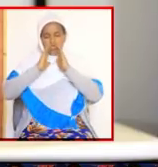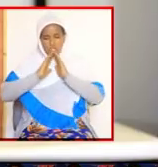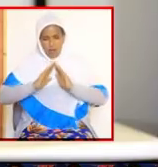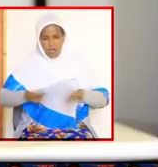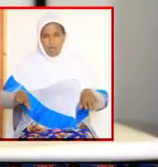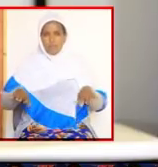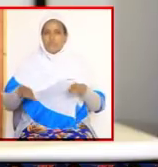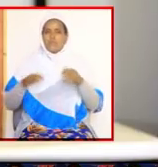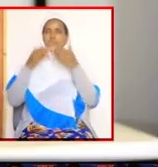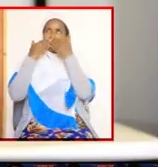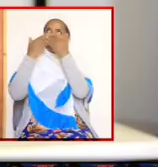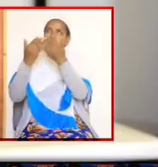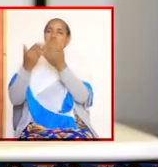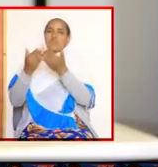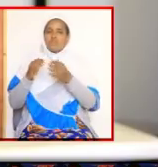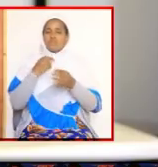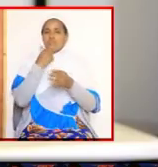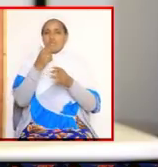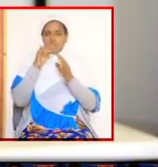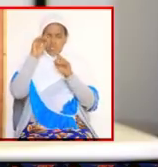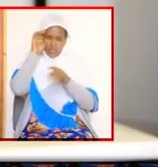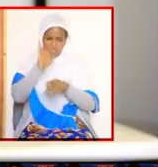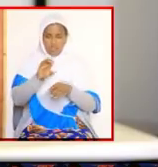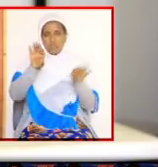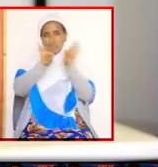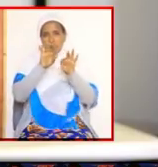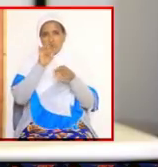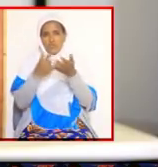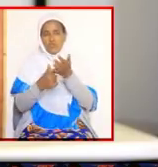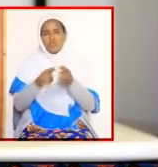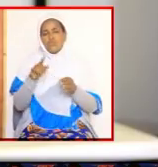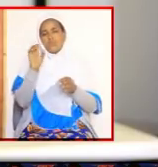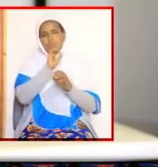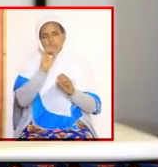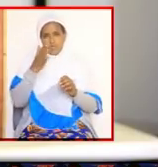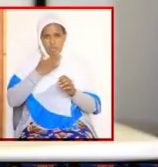ሰላም ለኪ ውዳሴ ማርያም ጩኸት የግዴታ ወሳኝ ነው። እኔም